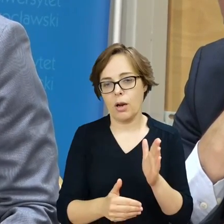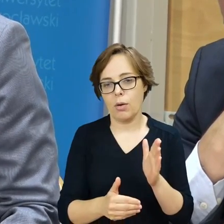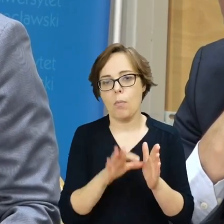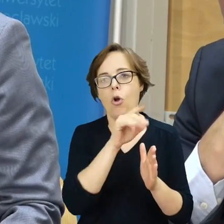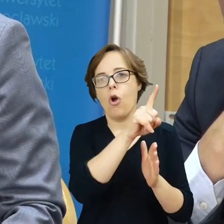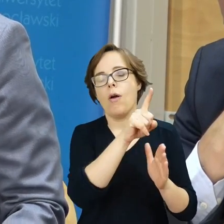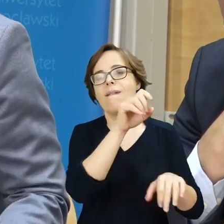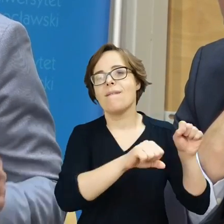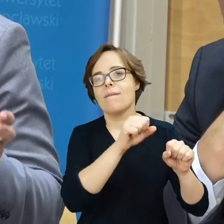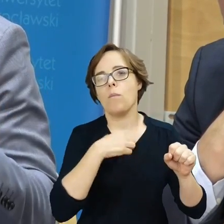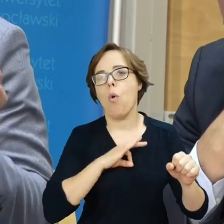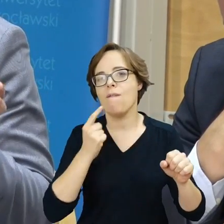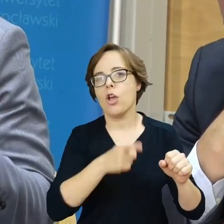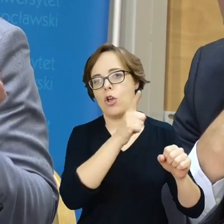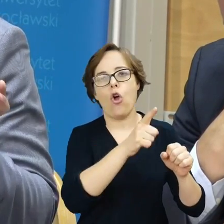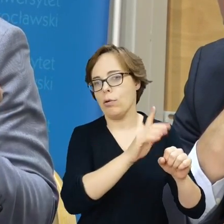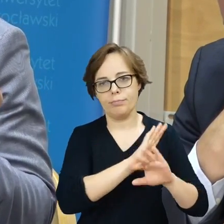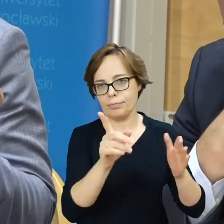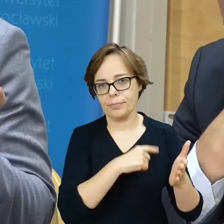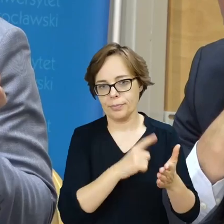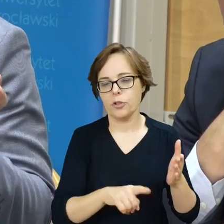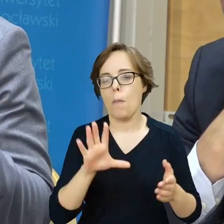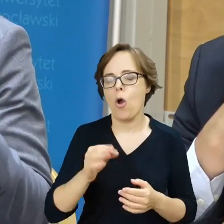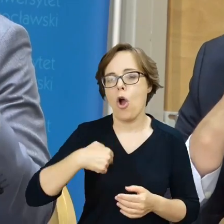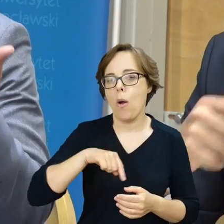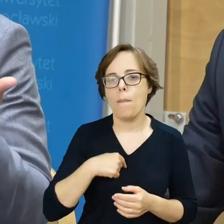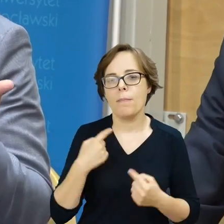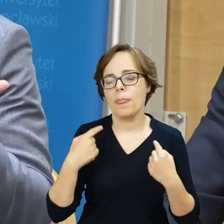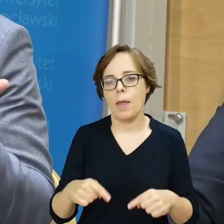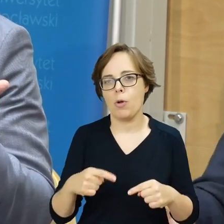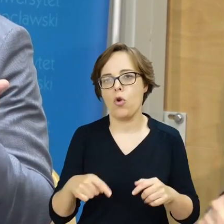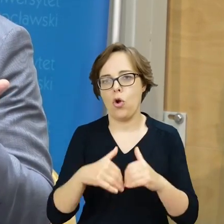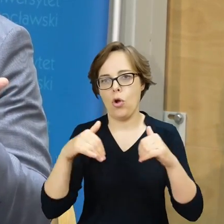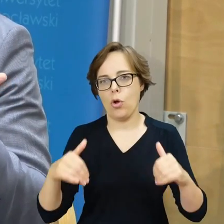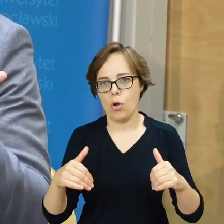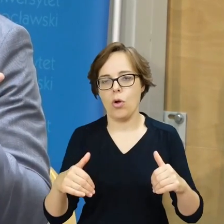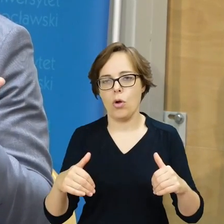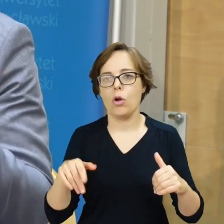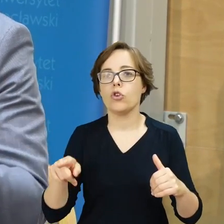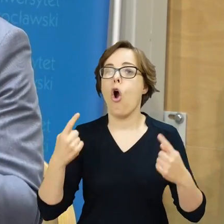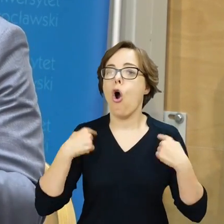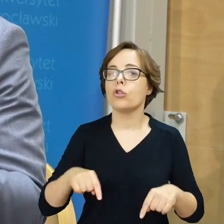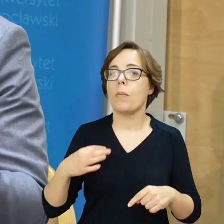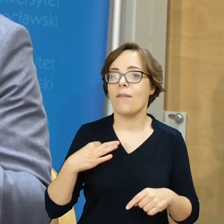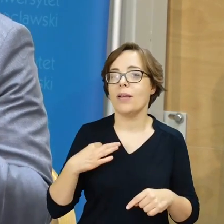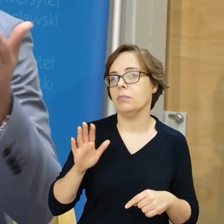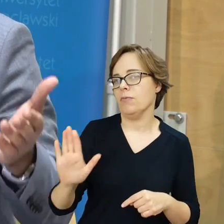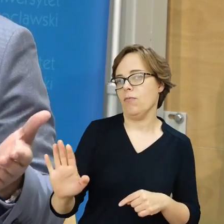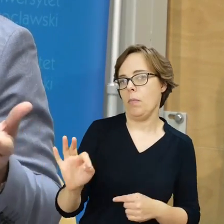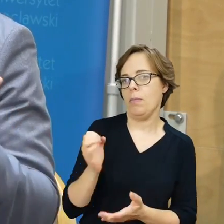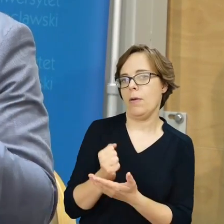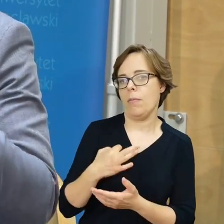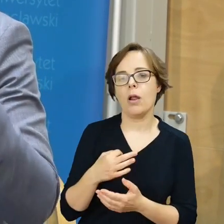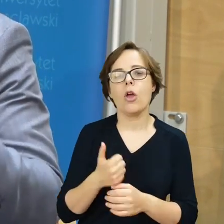że właśnie nie dokonaliśmy tutaj tej dystynkcji, że no, tu prywatność osoby fizycznej, prawda? Ile zarabia wójt,